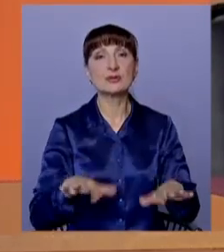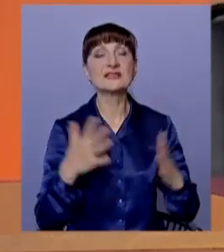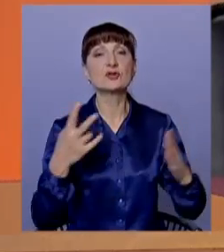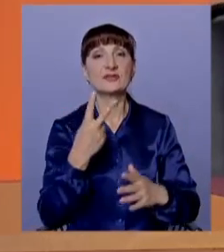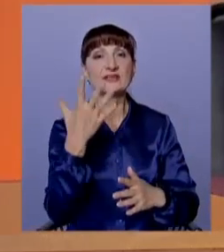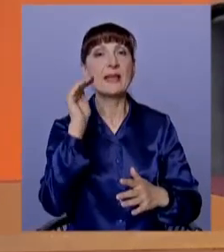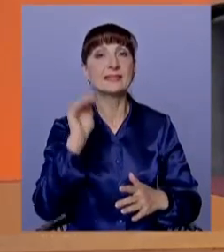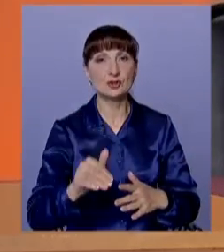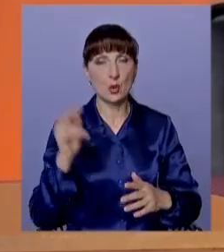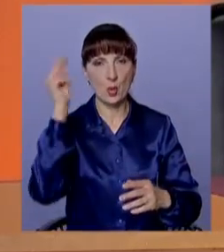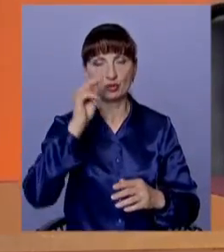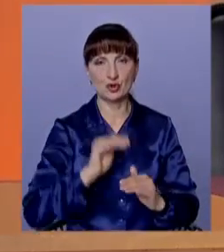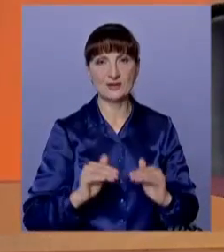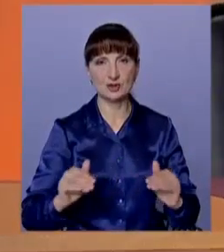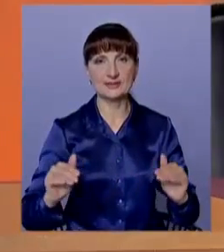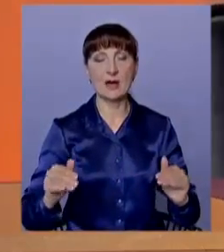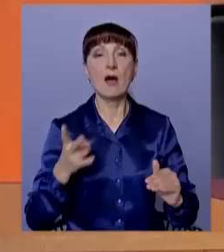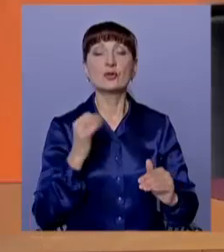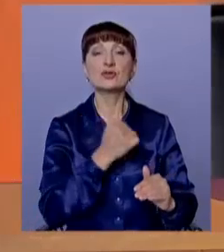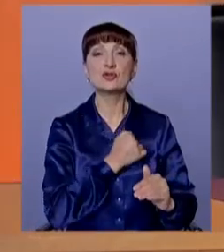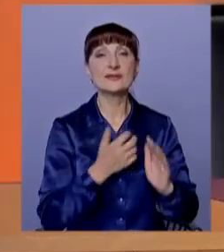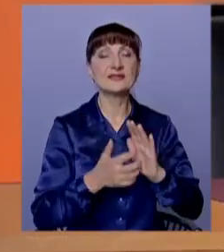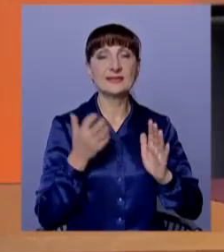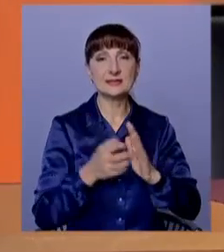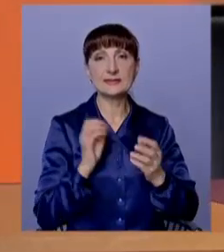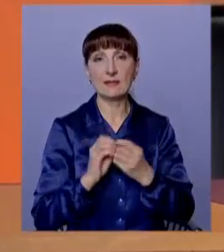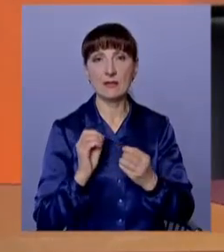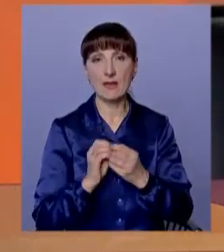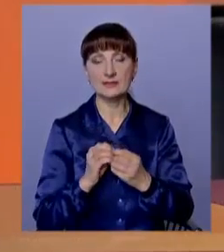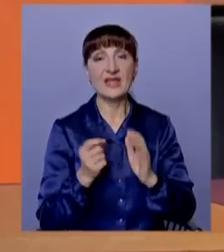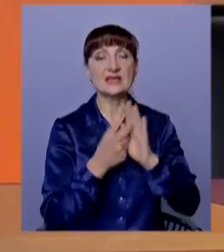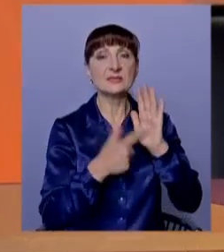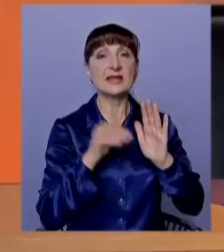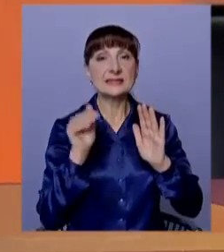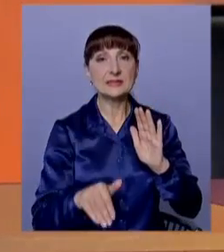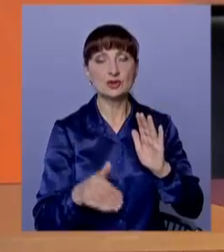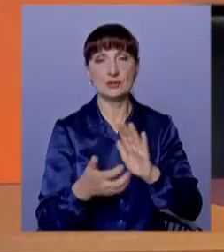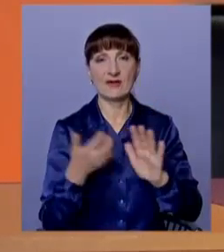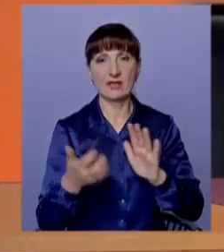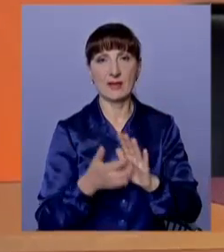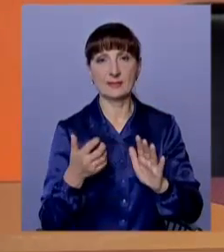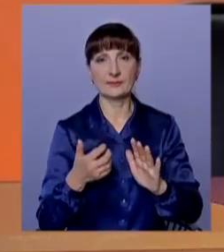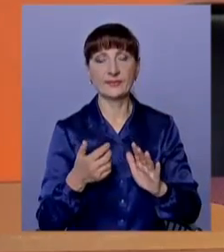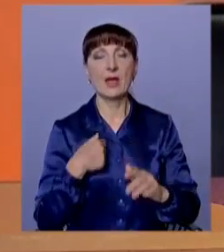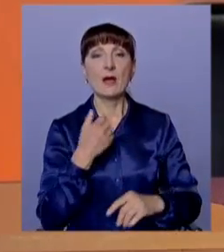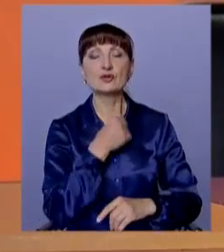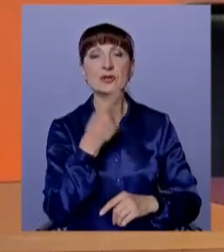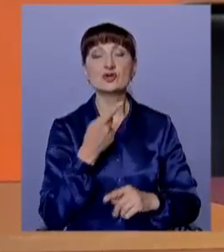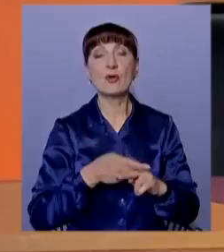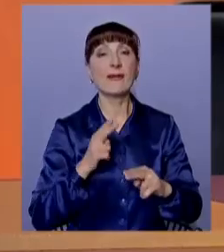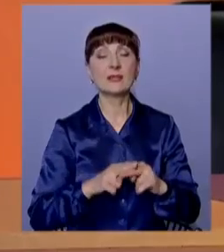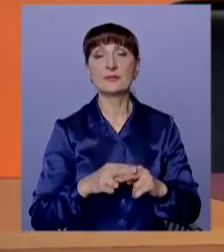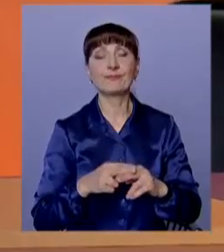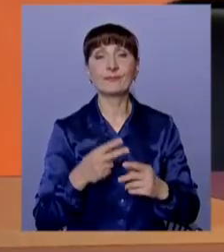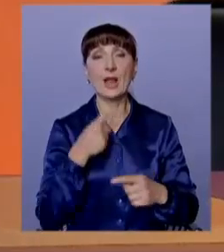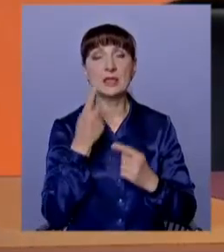25 тысяч учащихся. Но, к сожалению, дефицит сохраняется, 17 тысяч у нас дефицит. Но я здесь хочу отметить, что это не говорит о